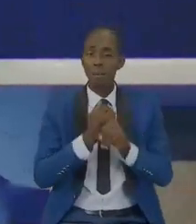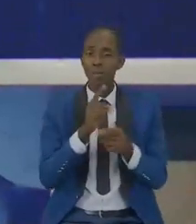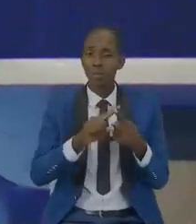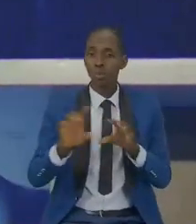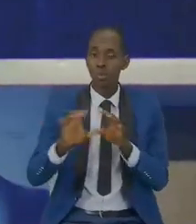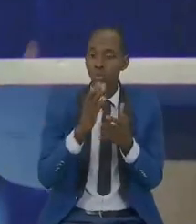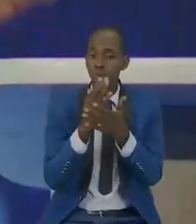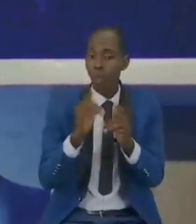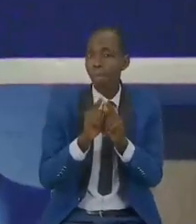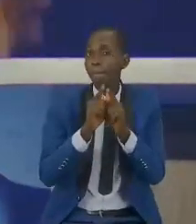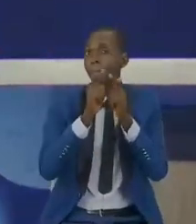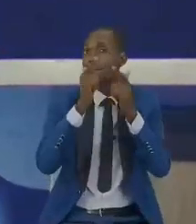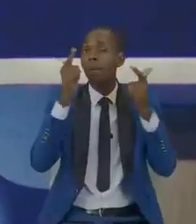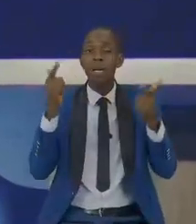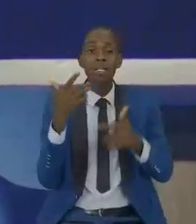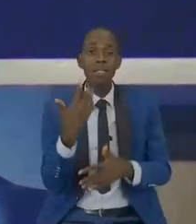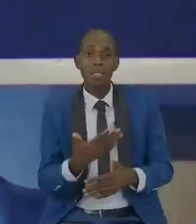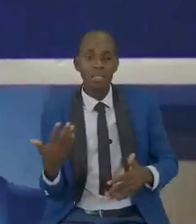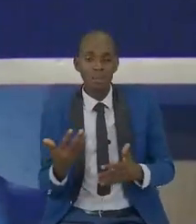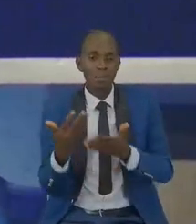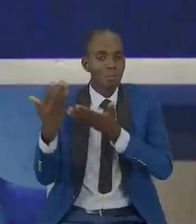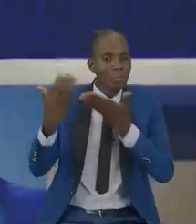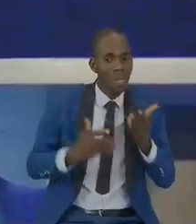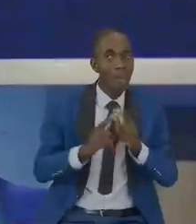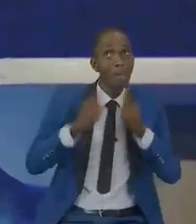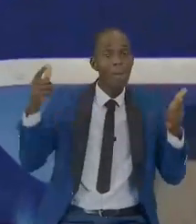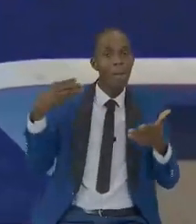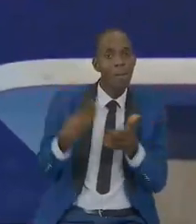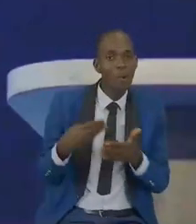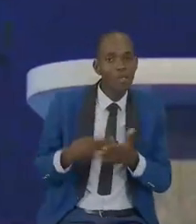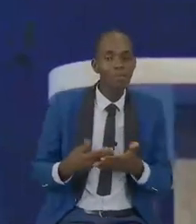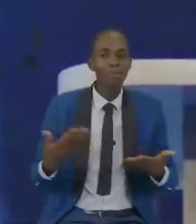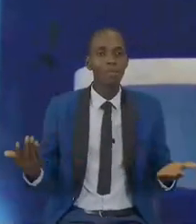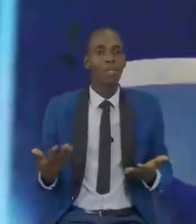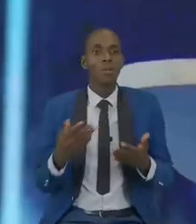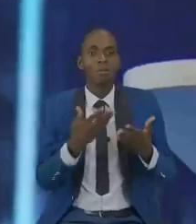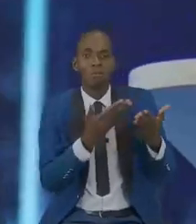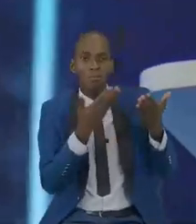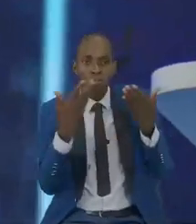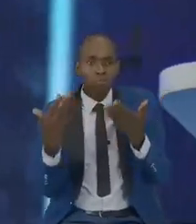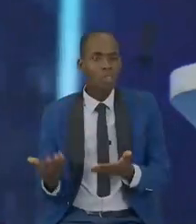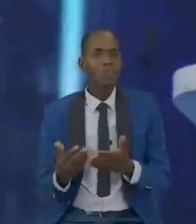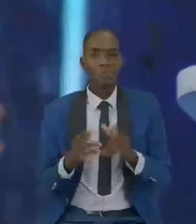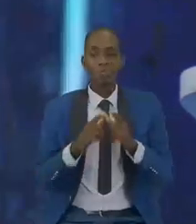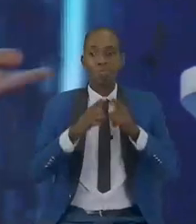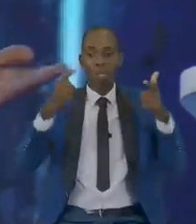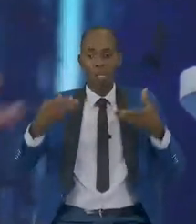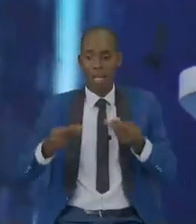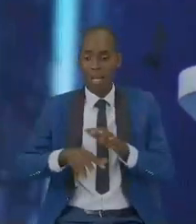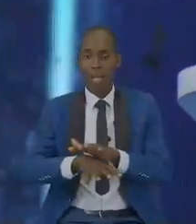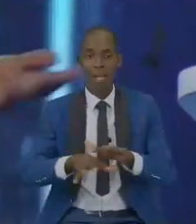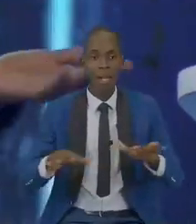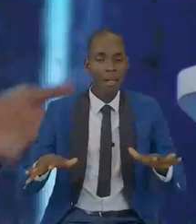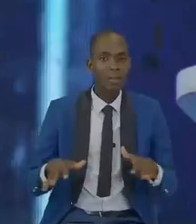si le prophète t'a demandé quelque chose de difficile, il t'a donné comme donné